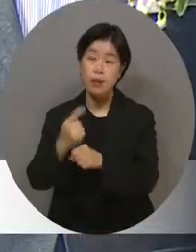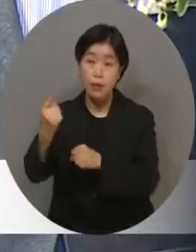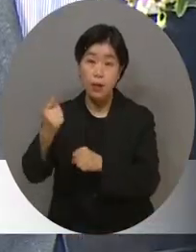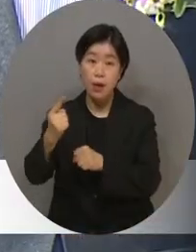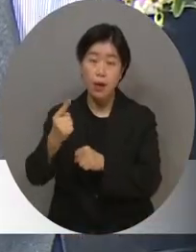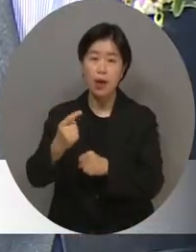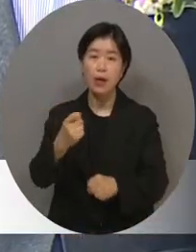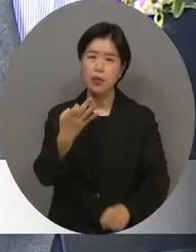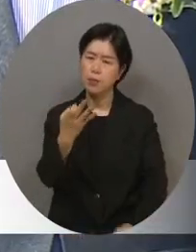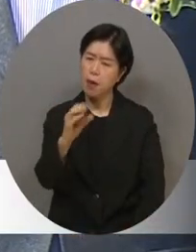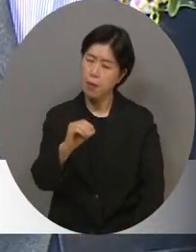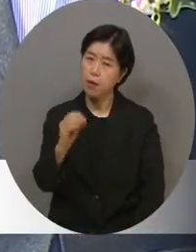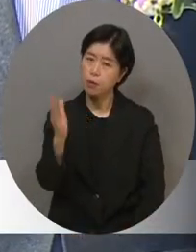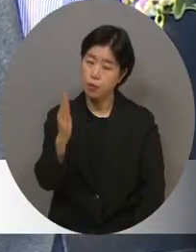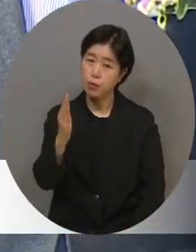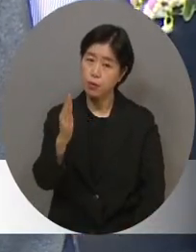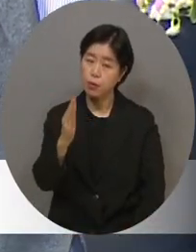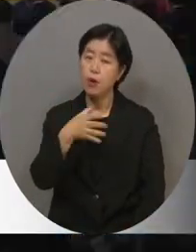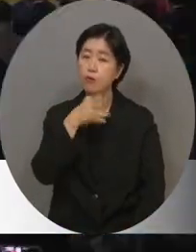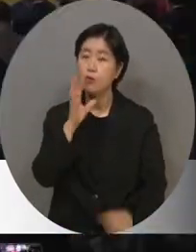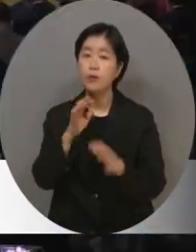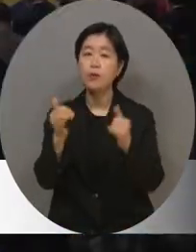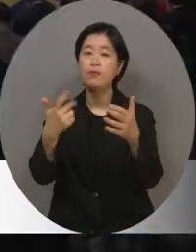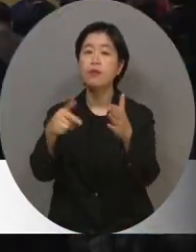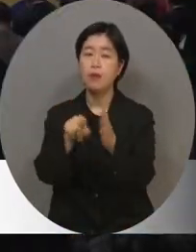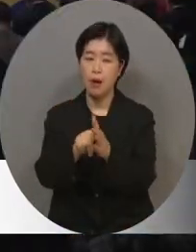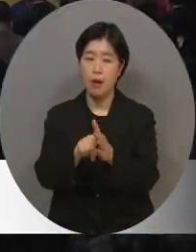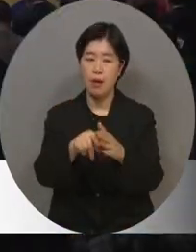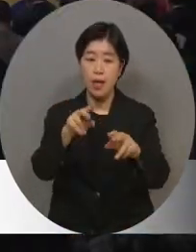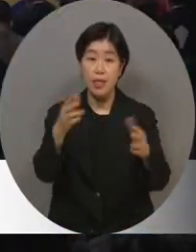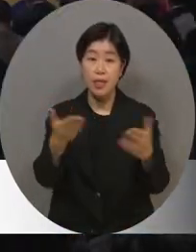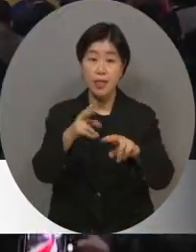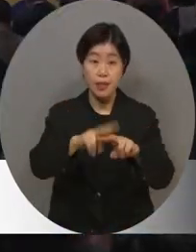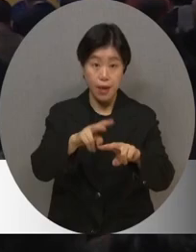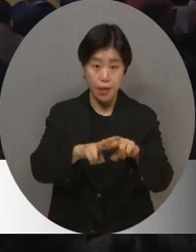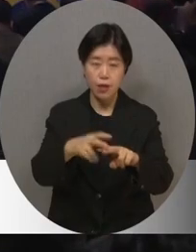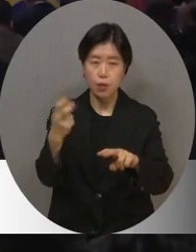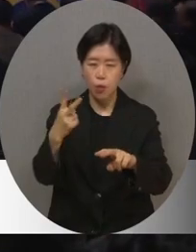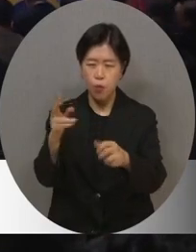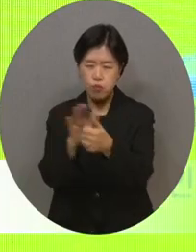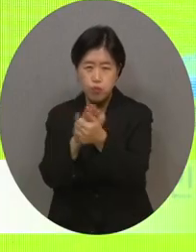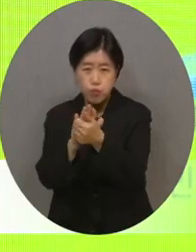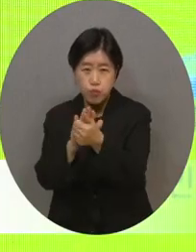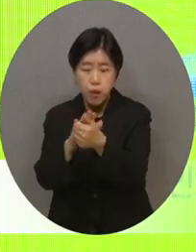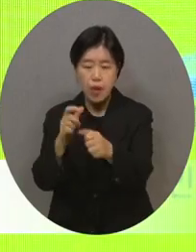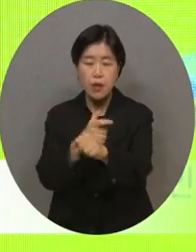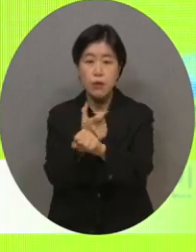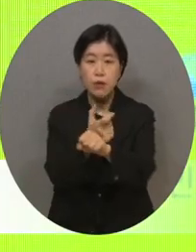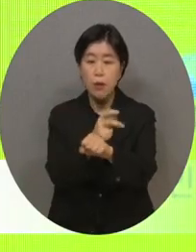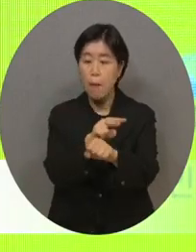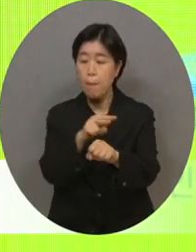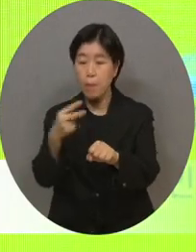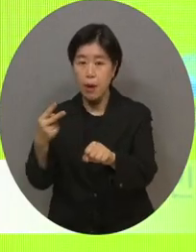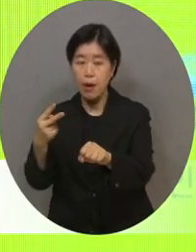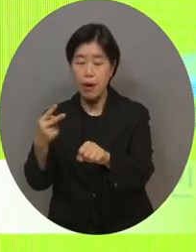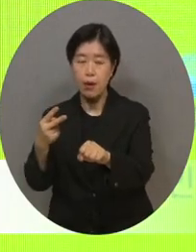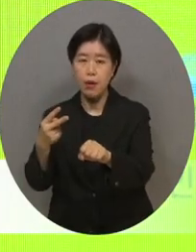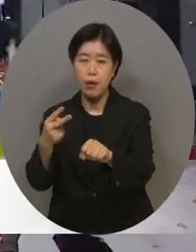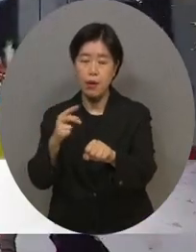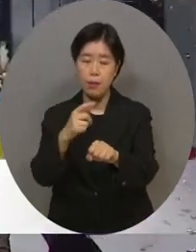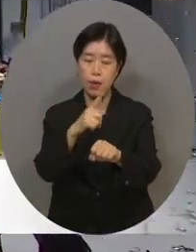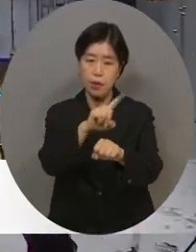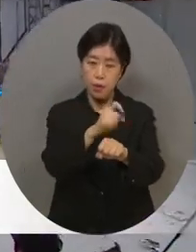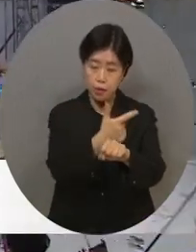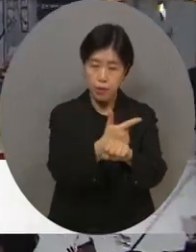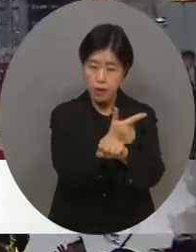14만 7천 개 확대, 단가 7% 인상, 맞춤 돌봄 서비스 16시간에서 20시간으로 확대 등